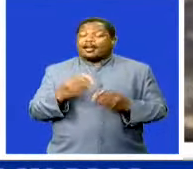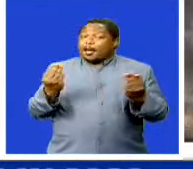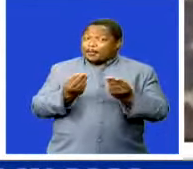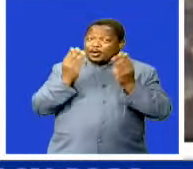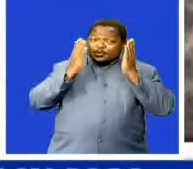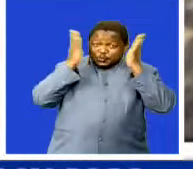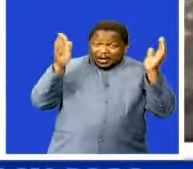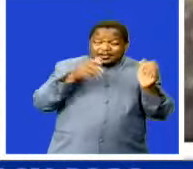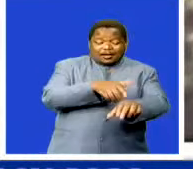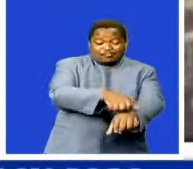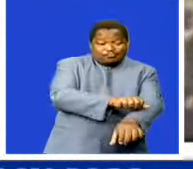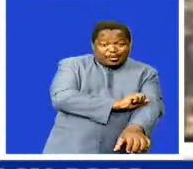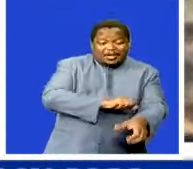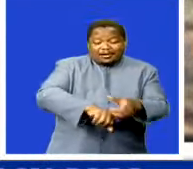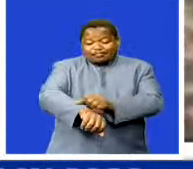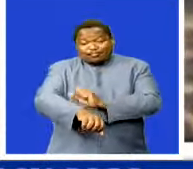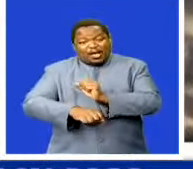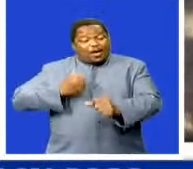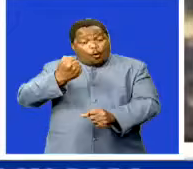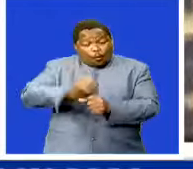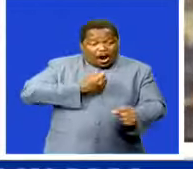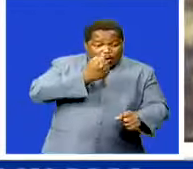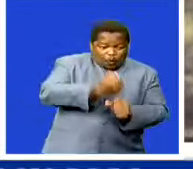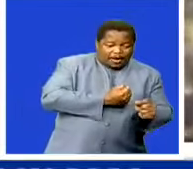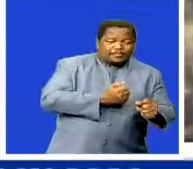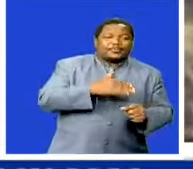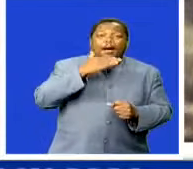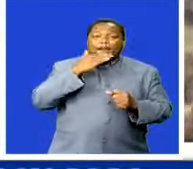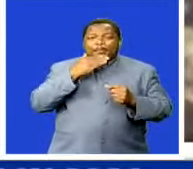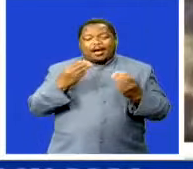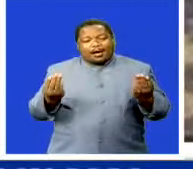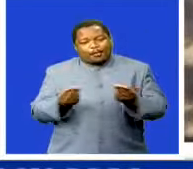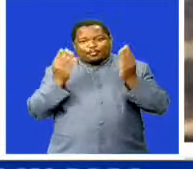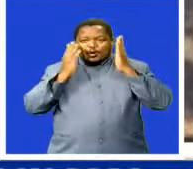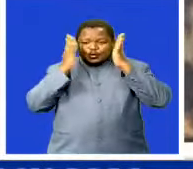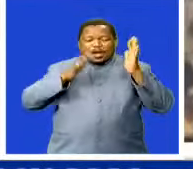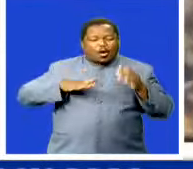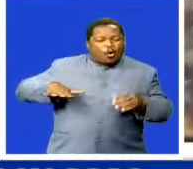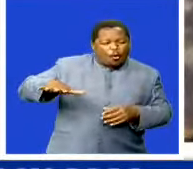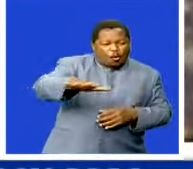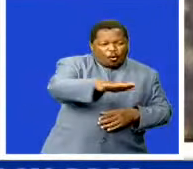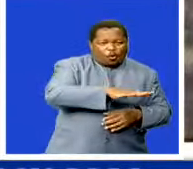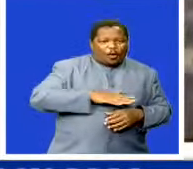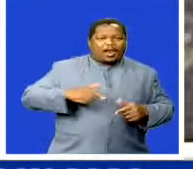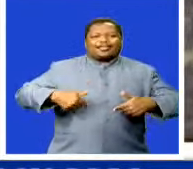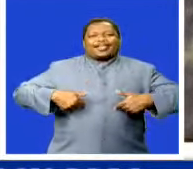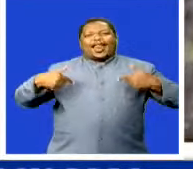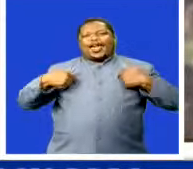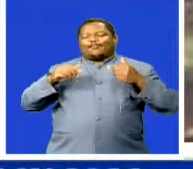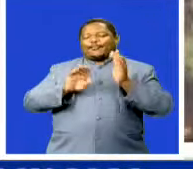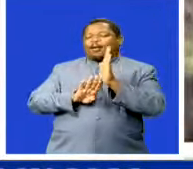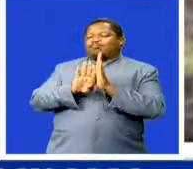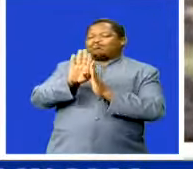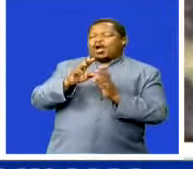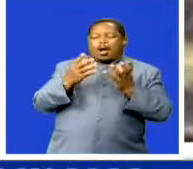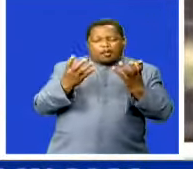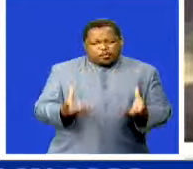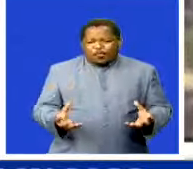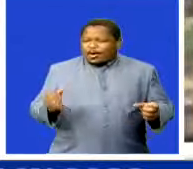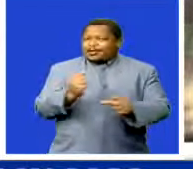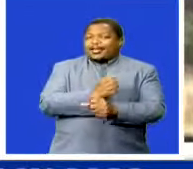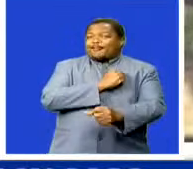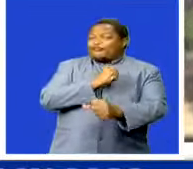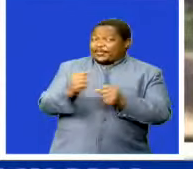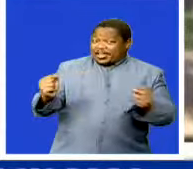ukuthi lobuphuya singabucetha siyafuca ke lomunye umsebenzi lobalulekile etiko wekufuya